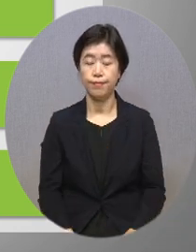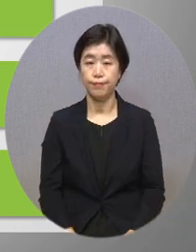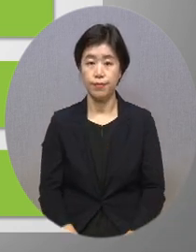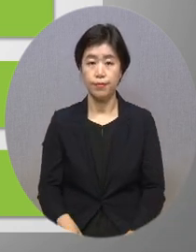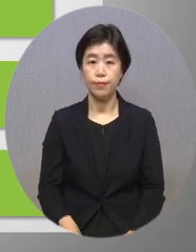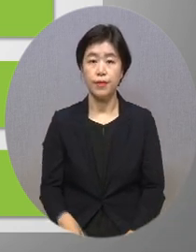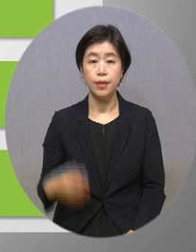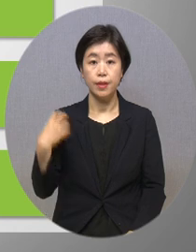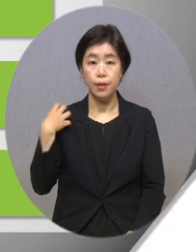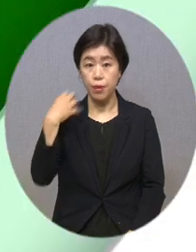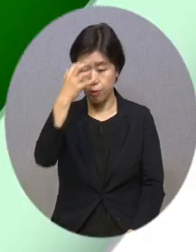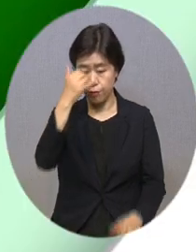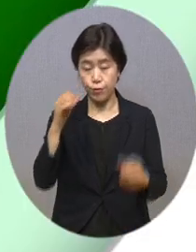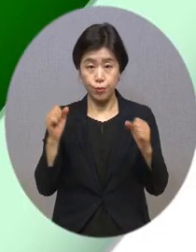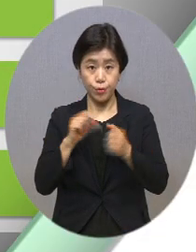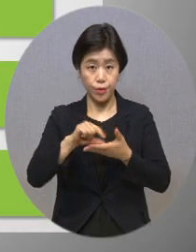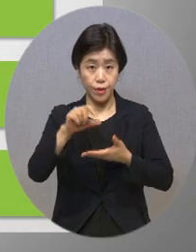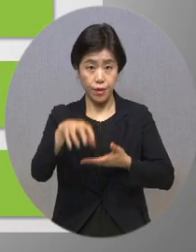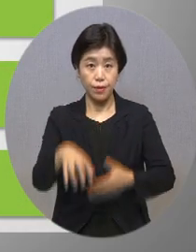충북지사입니다.